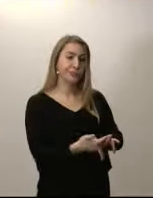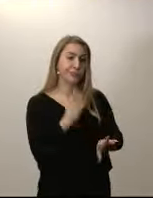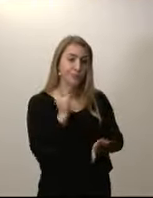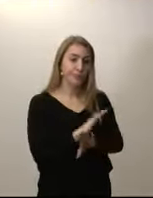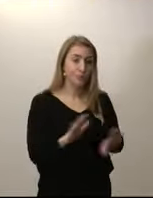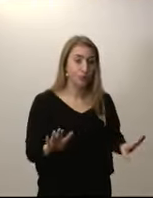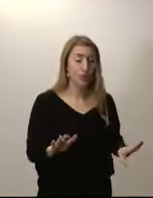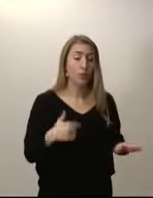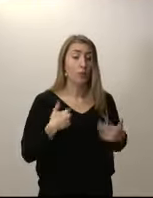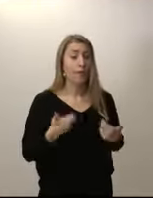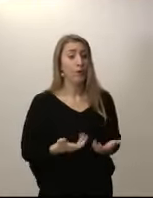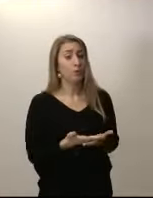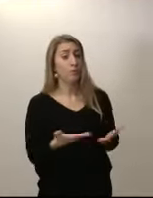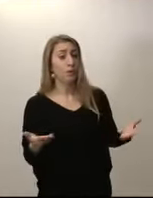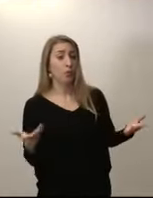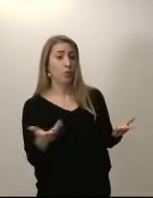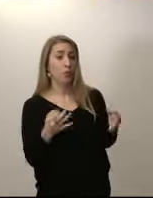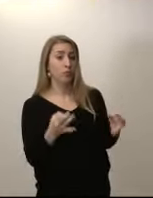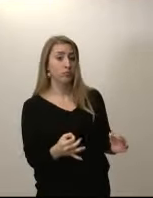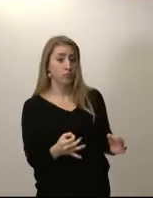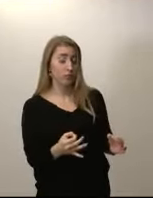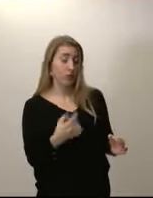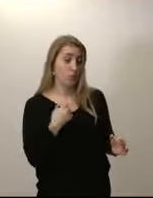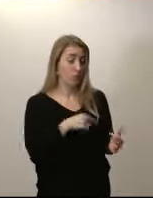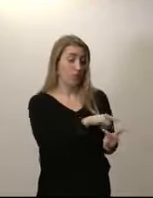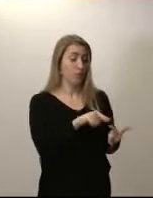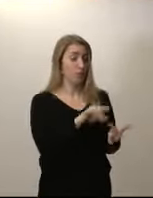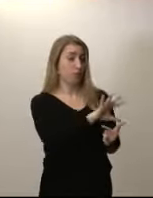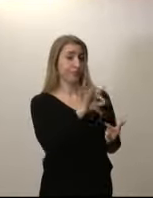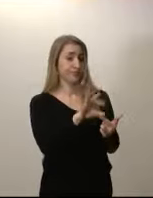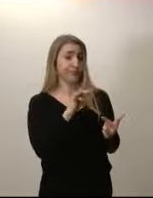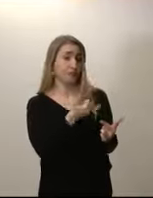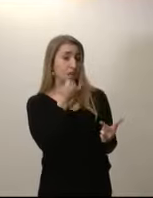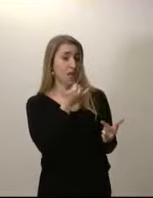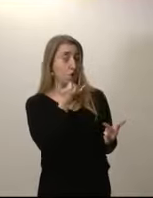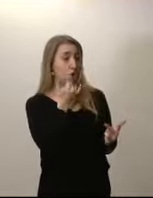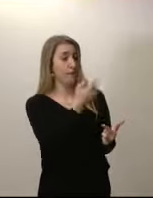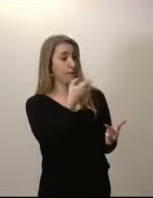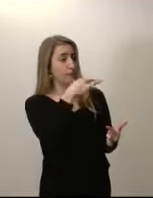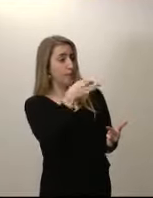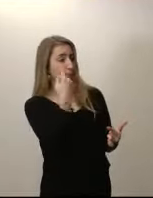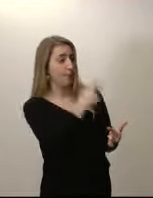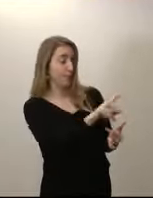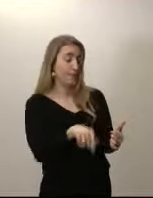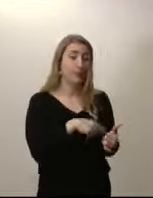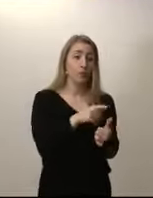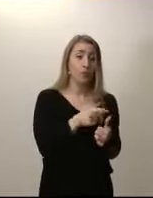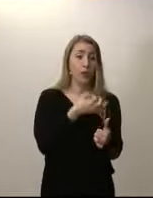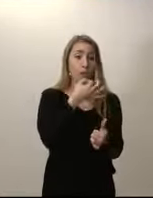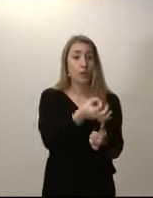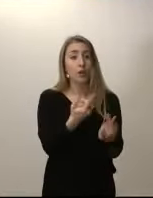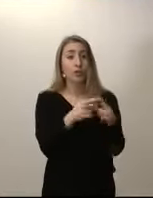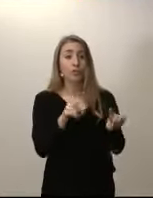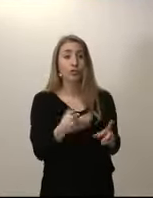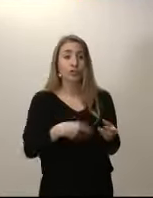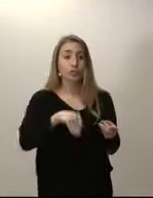je ne réponds pas. Je veux simplement relever deux erreurs majeures que vous avez faites dans votre exposé. Vous avez dit qu'il n'y a pas eu de budget